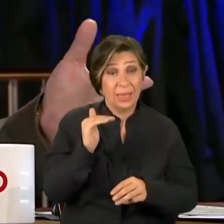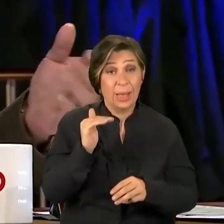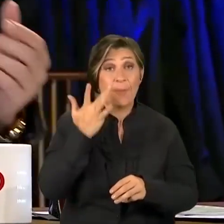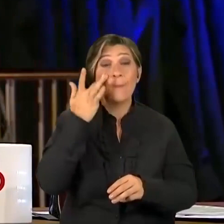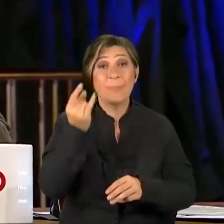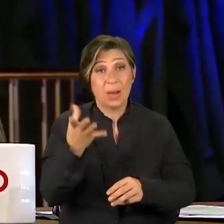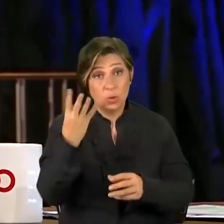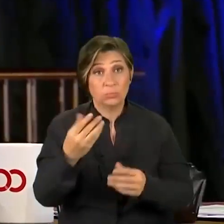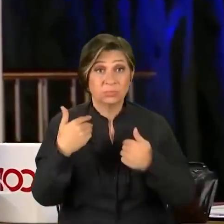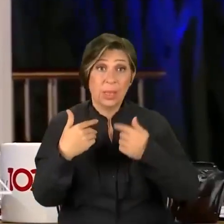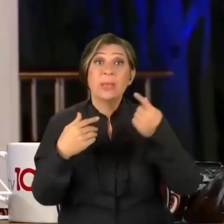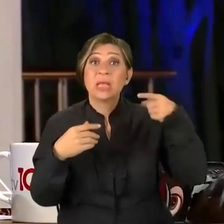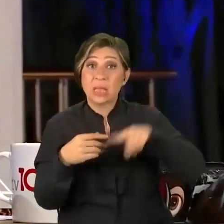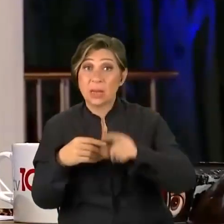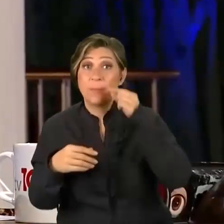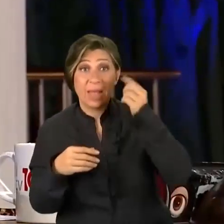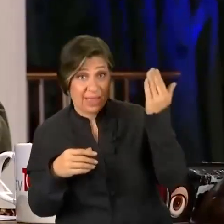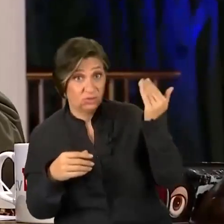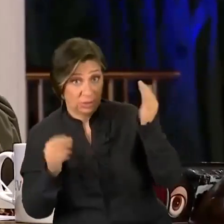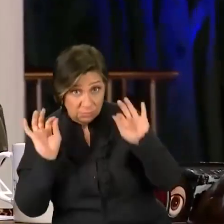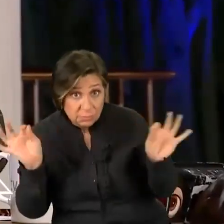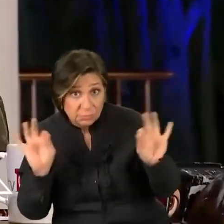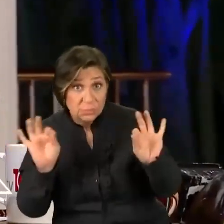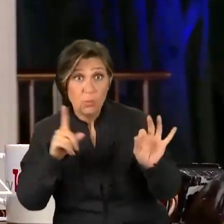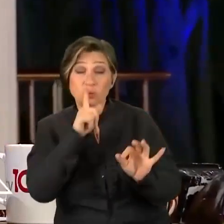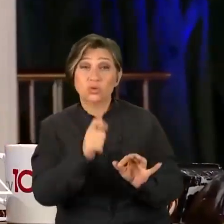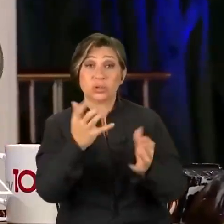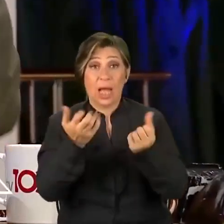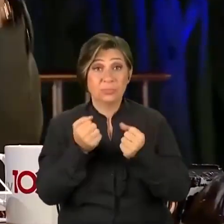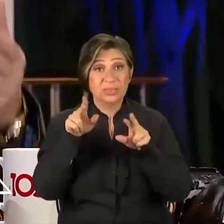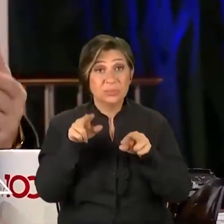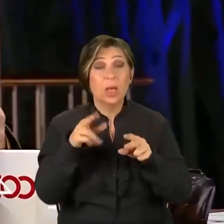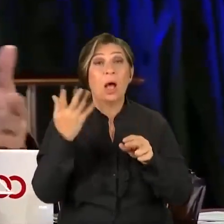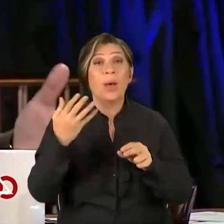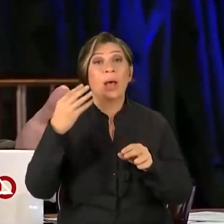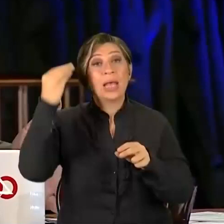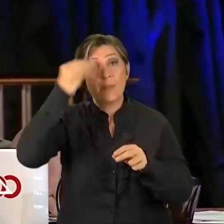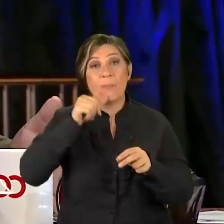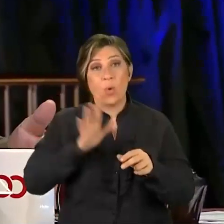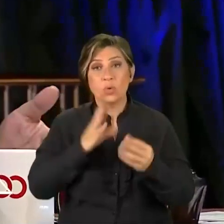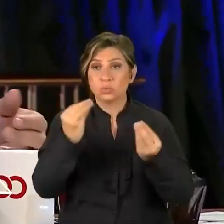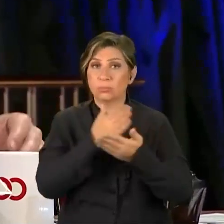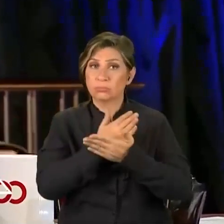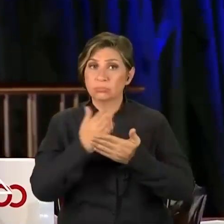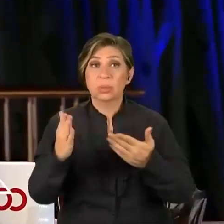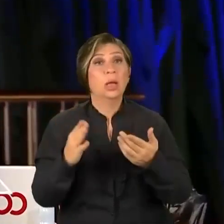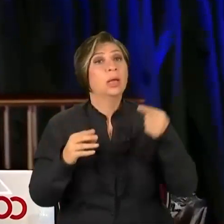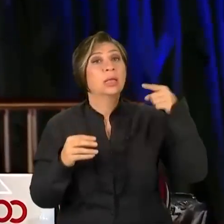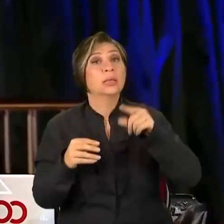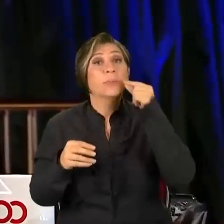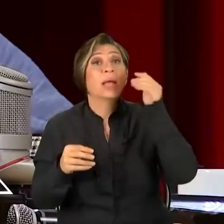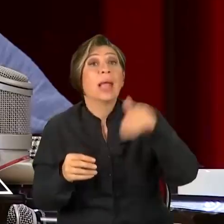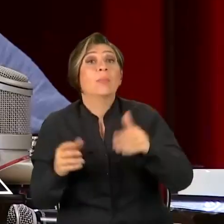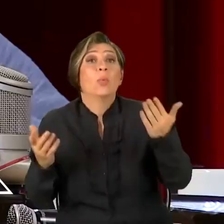belli oldu bizdede Uğur Bey de gelecek değil mi ve böyle bir söz almış gibi fakat Ekrem Bey geldi program gayet güzel oldu bir Ali Bey